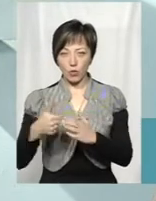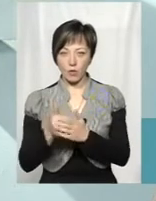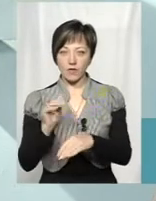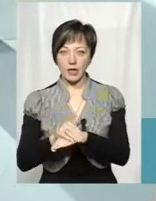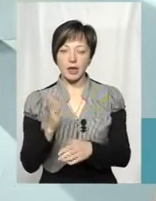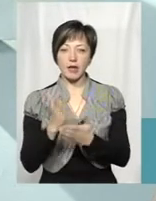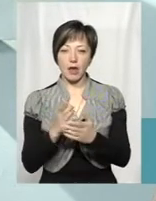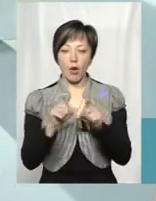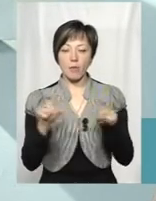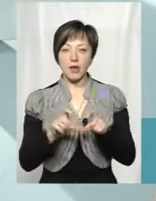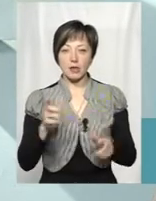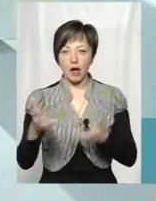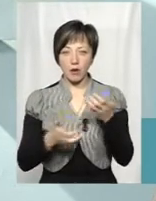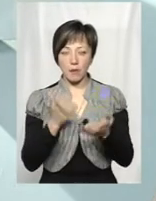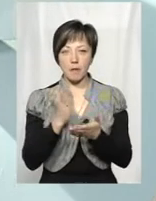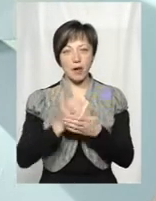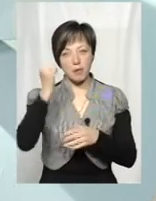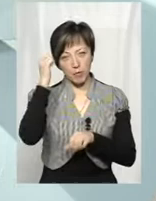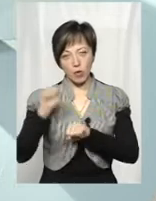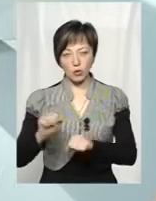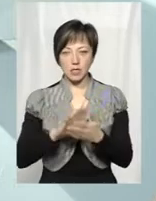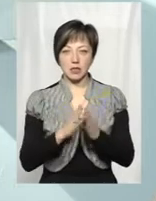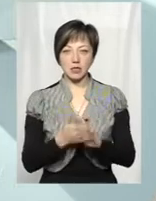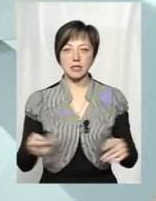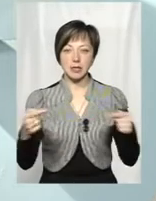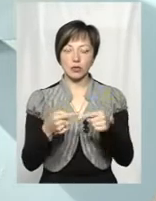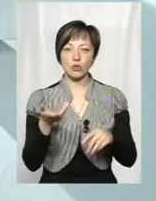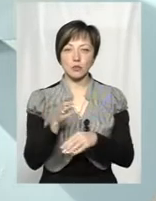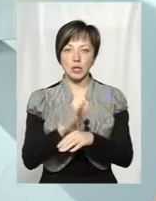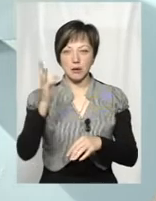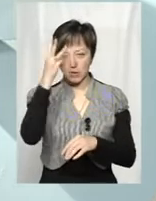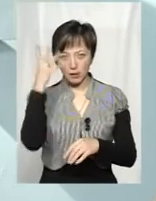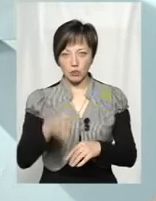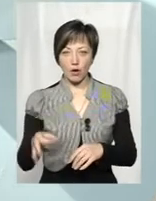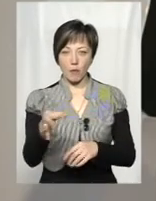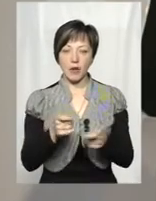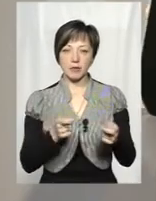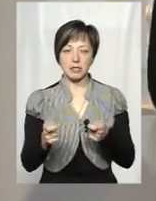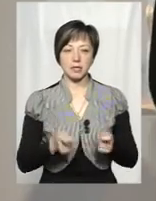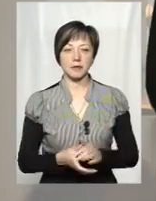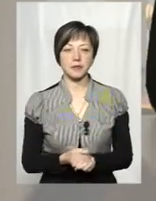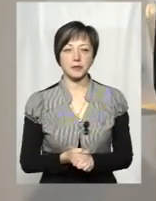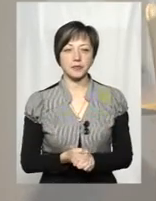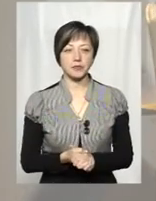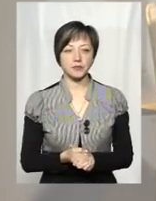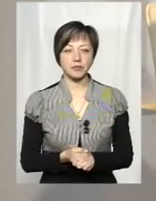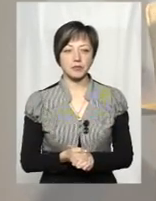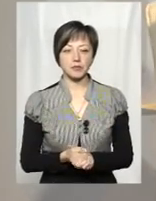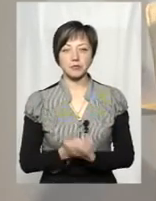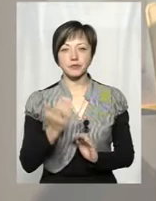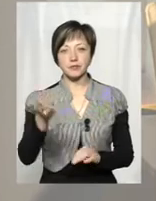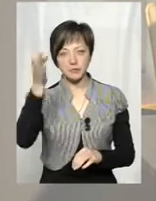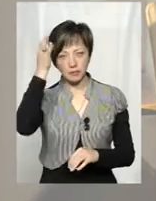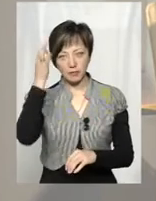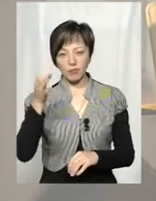є в об'єктах археології і має пам'ятко-охоронний статус згідно розпорядження Хмельницької облдержадміністрації. Ви згадали про